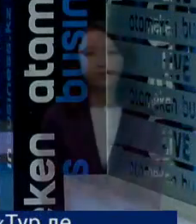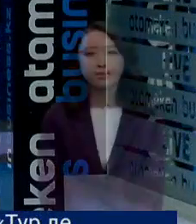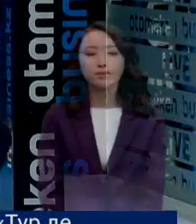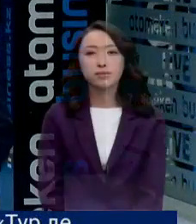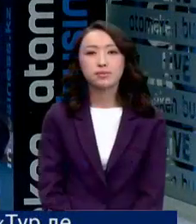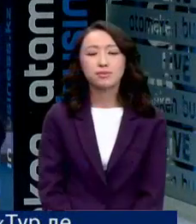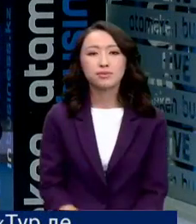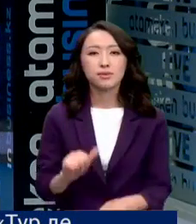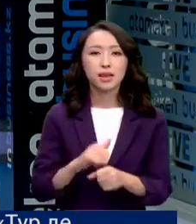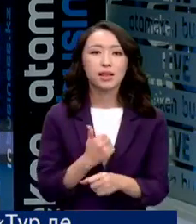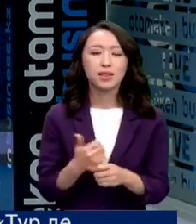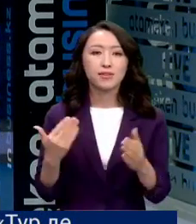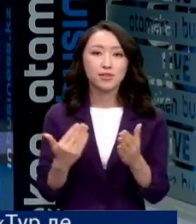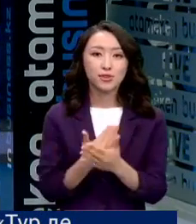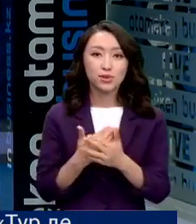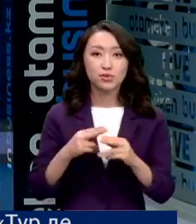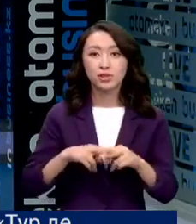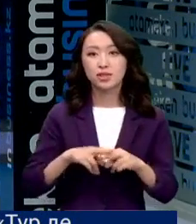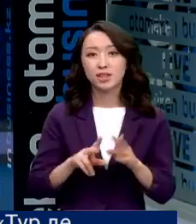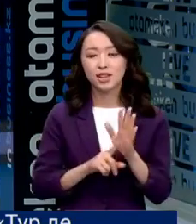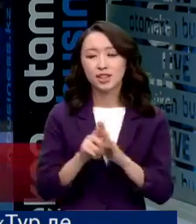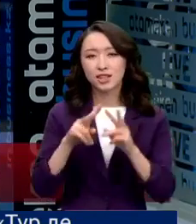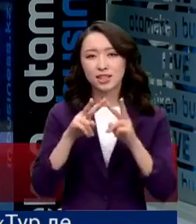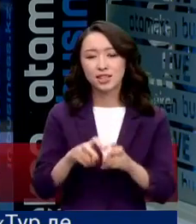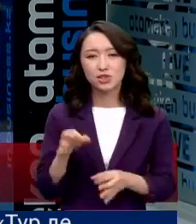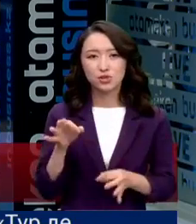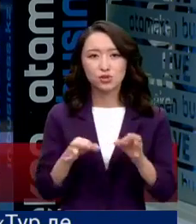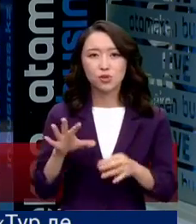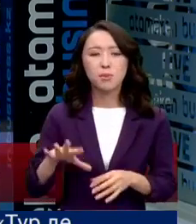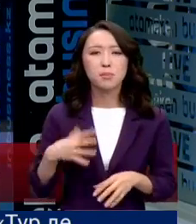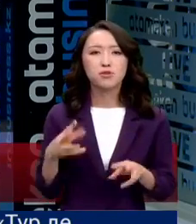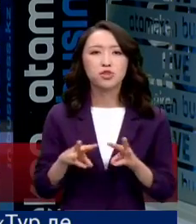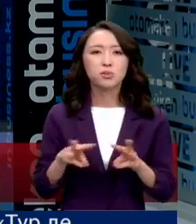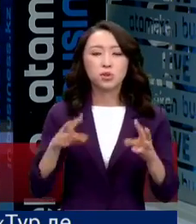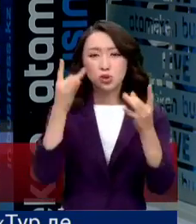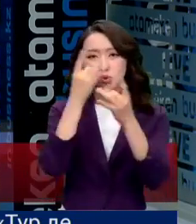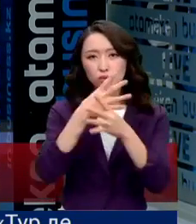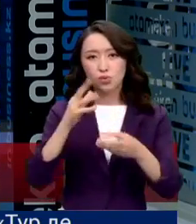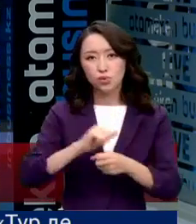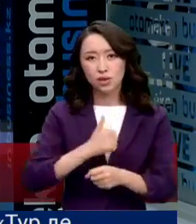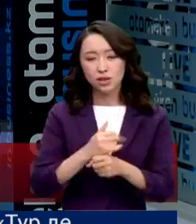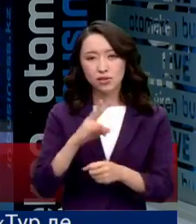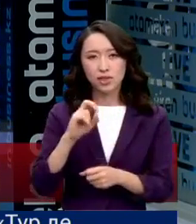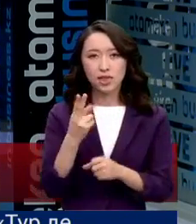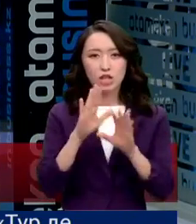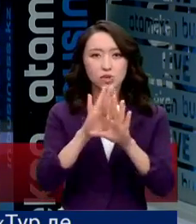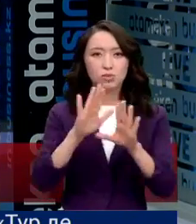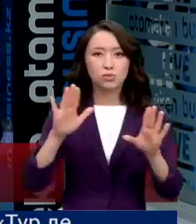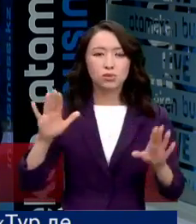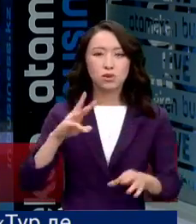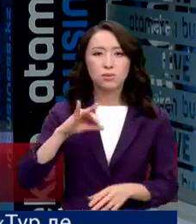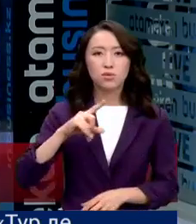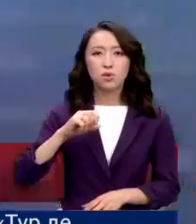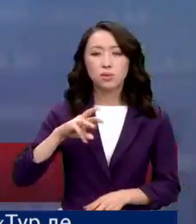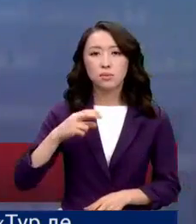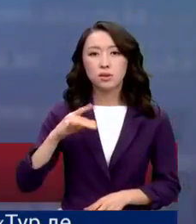В эфире главные новости. В столице начался следственный суд по делу экс-министра культуры, главы Национального музея Казахстана Рустамбека